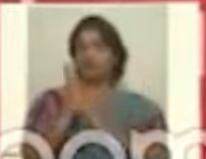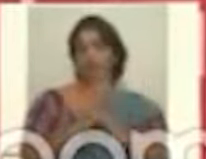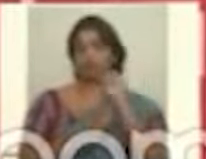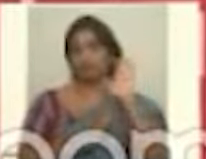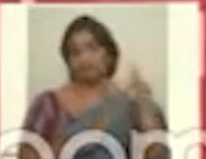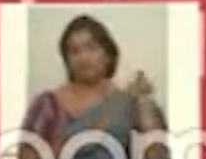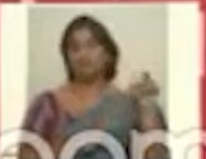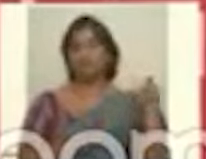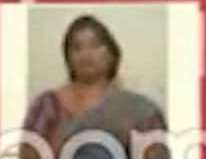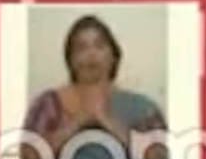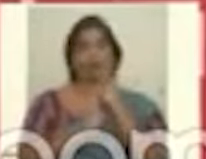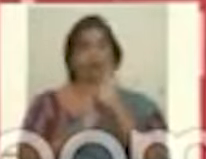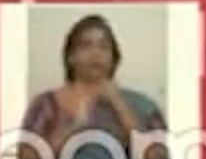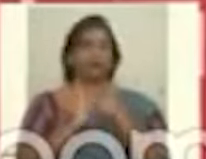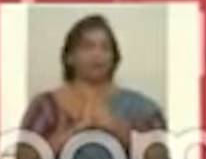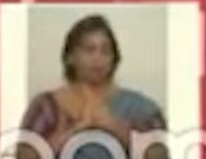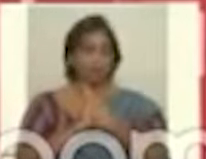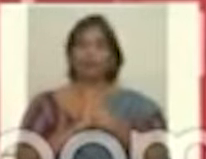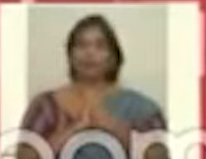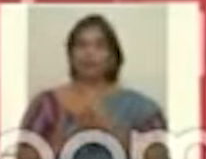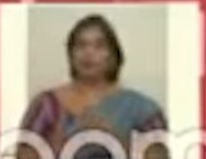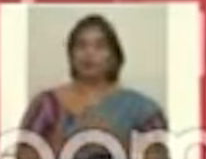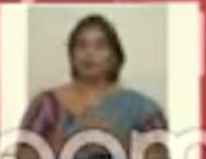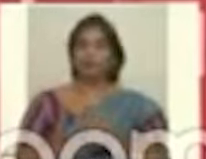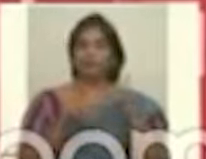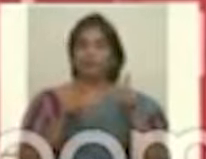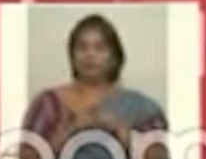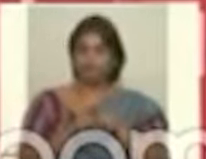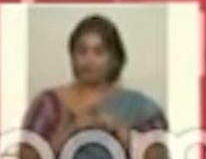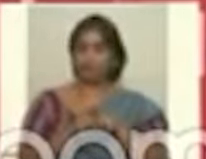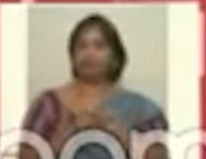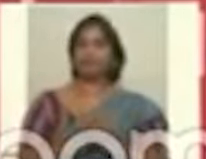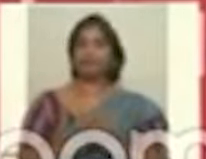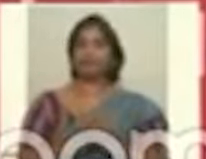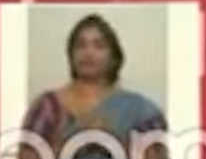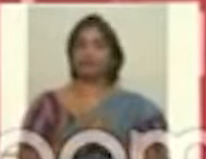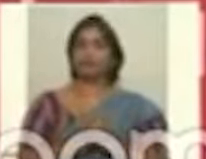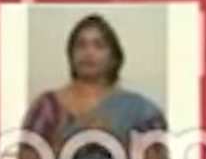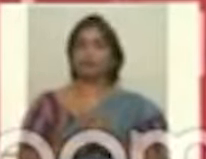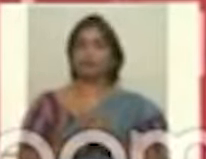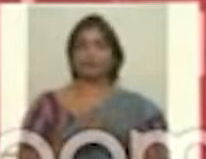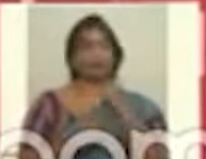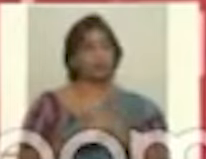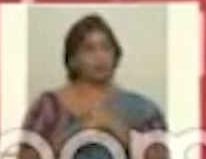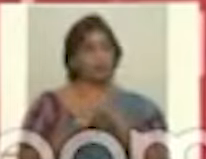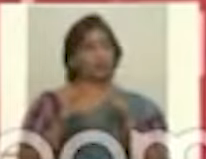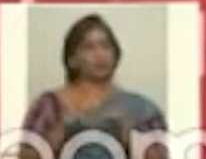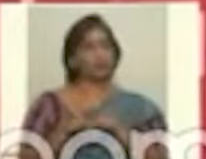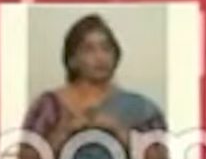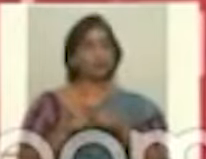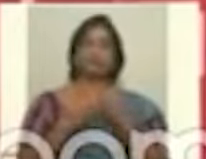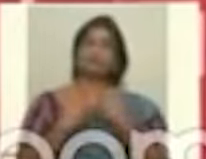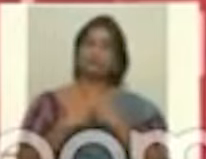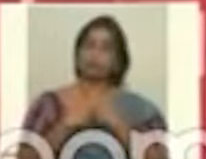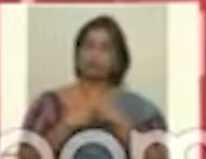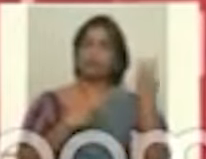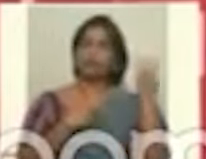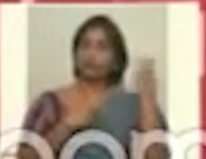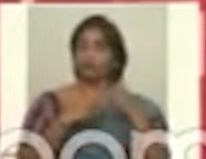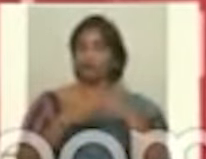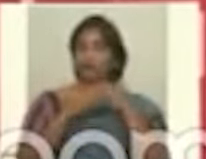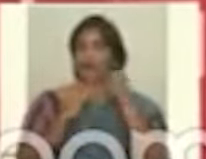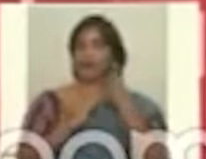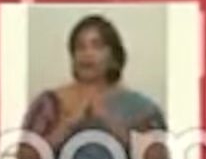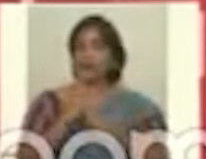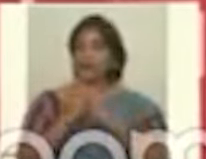තියෙනවා, ඒ අයිතියට අපි ගරු කරනවා. ඒ වගේම තමයි රජයක් විදිහට අපි මුස්ලිම් විවාහ